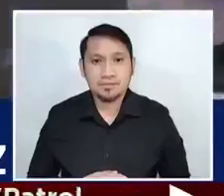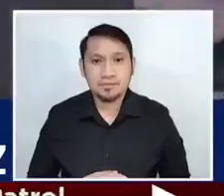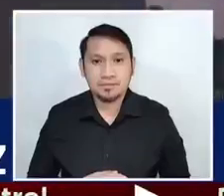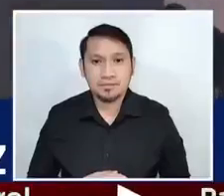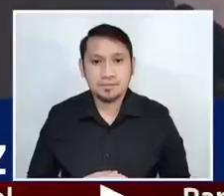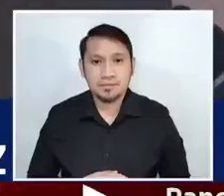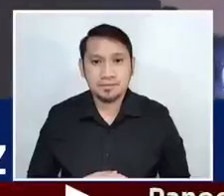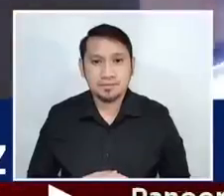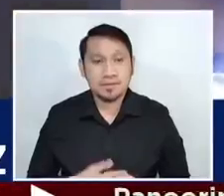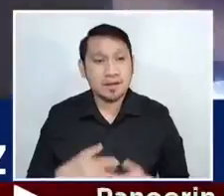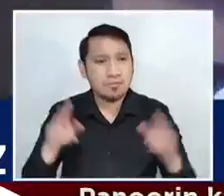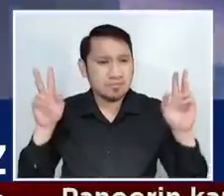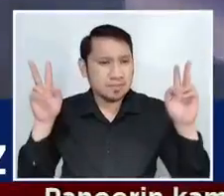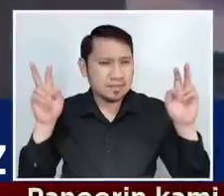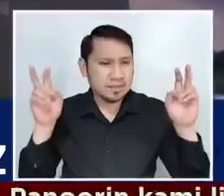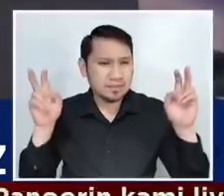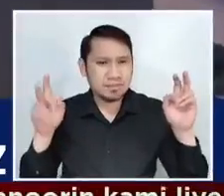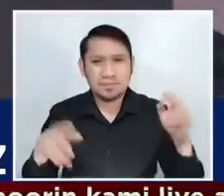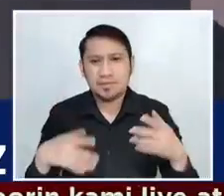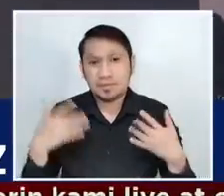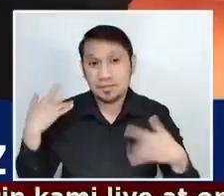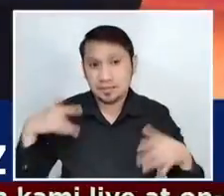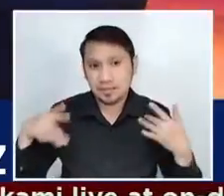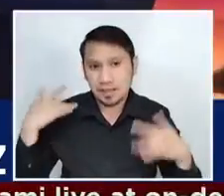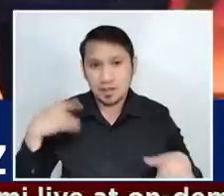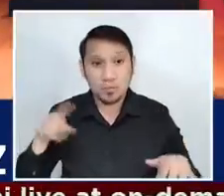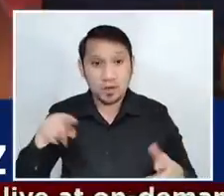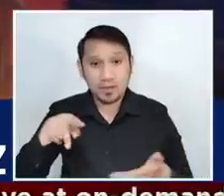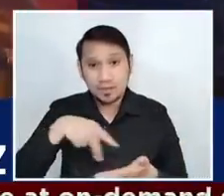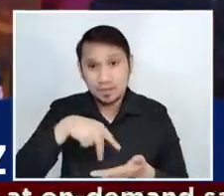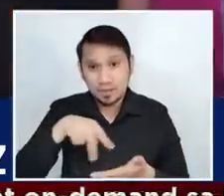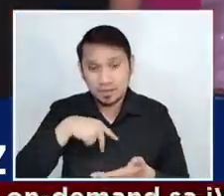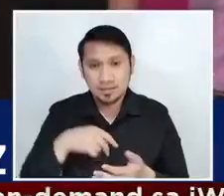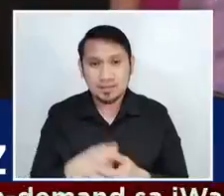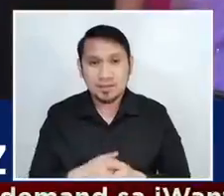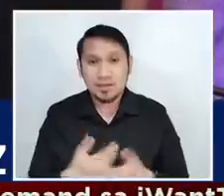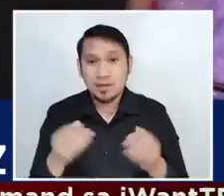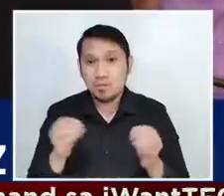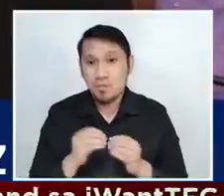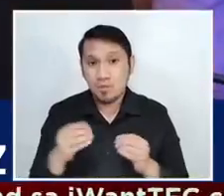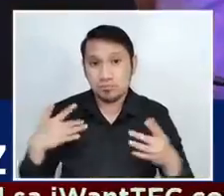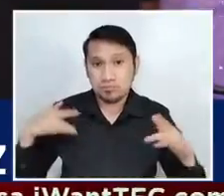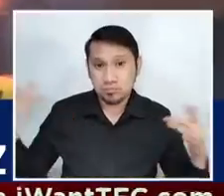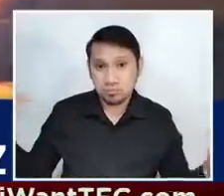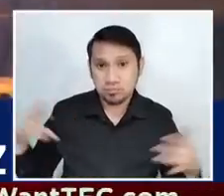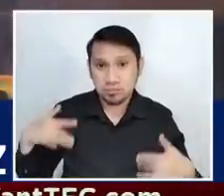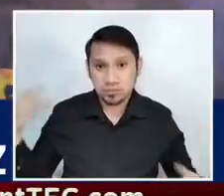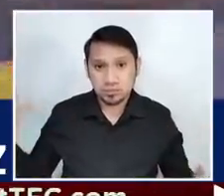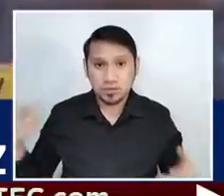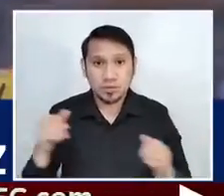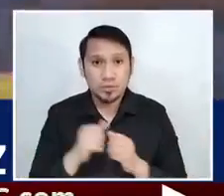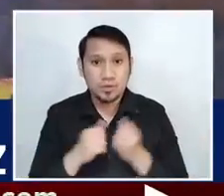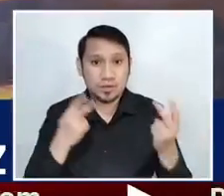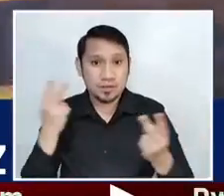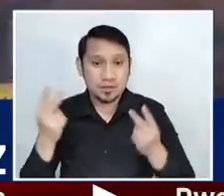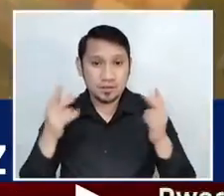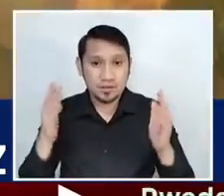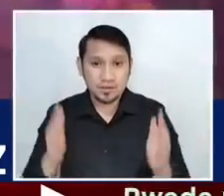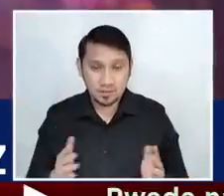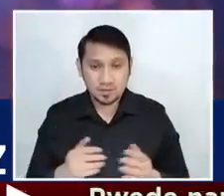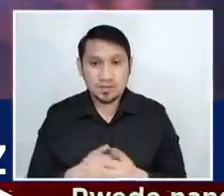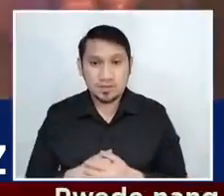Disco ang piniling tema ni Sam Cruz sa kanyang debut nitong weekend na lalo pang pinakislap ng mga bisita sa showbiz. Sa pambihirang